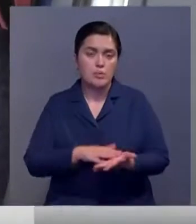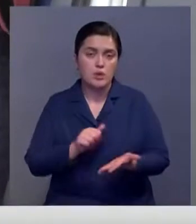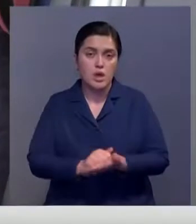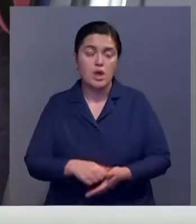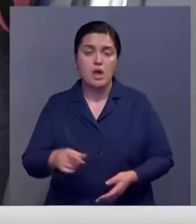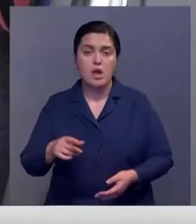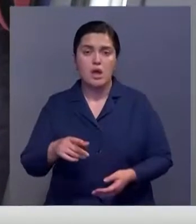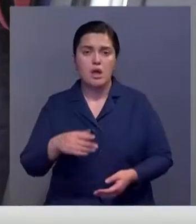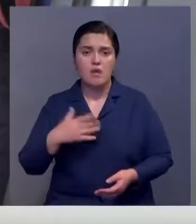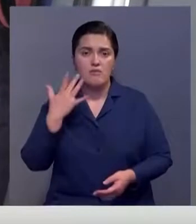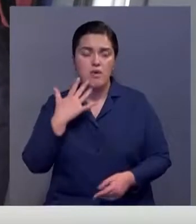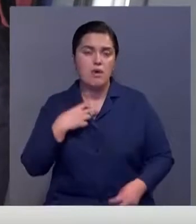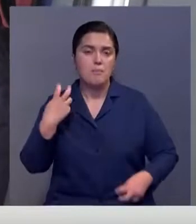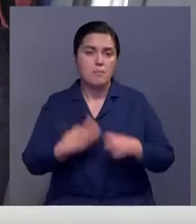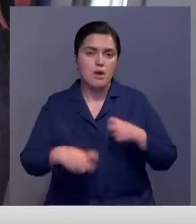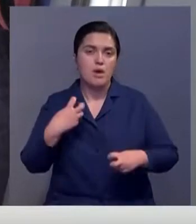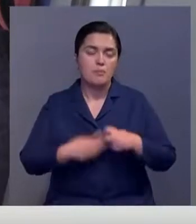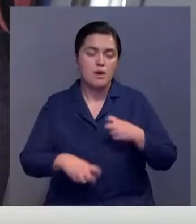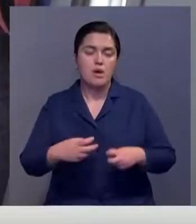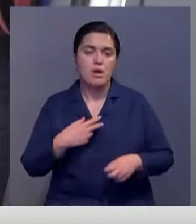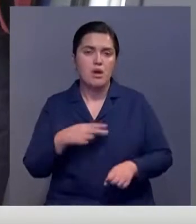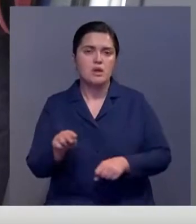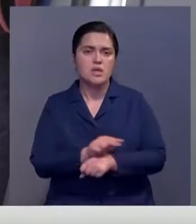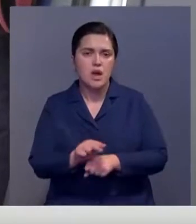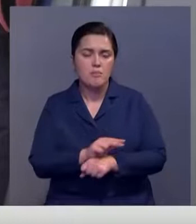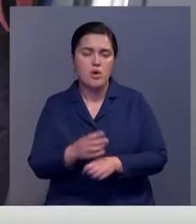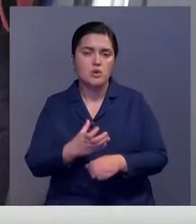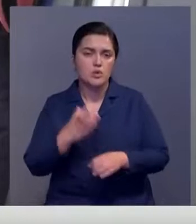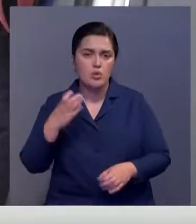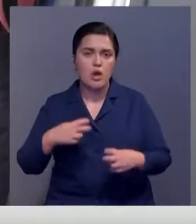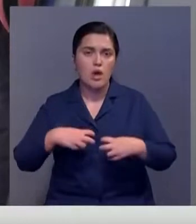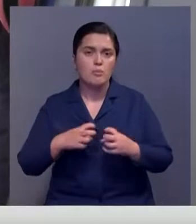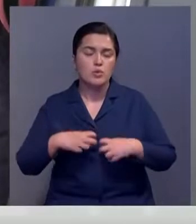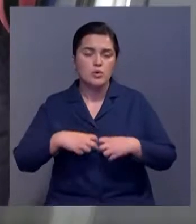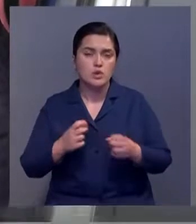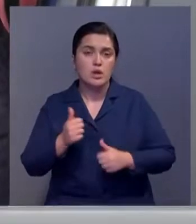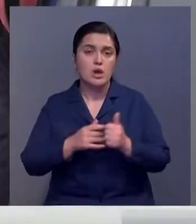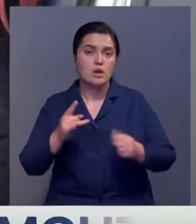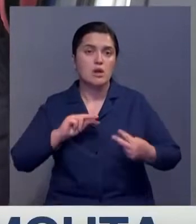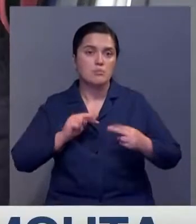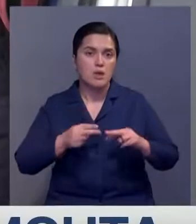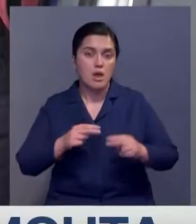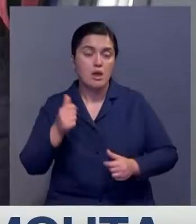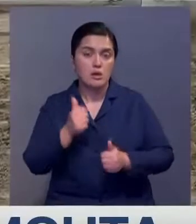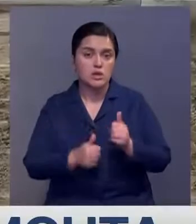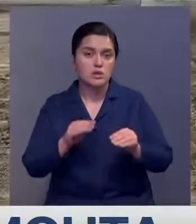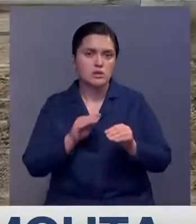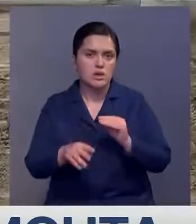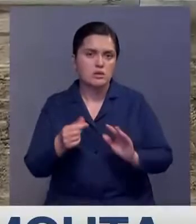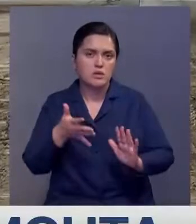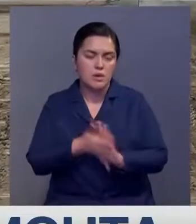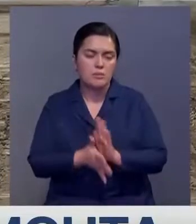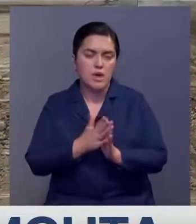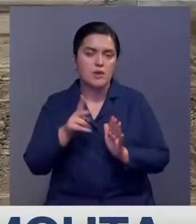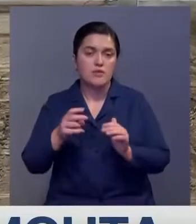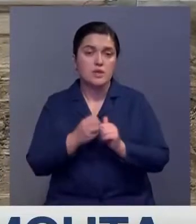Машина постоянно ломается, приходится часто ремонтировать. Стойки, пружины каждый раз нужно менять. С каждым рейсом по 10 тысяч уходит на ремонт. В